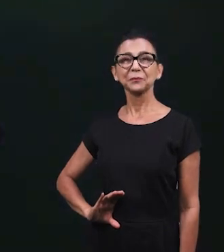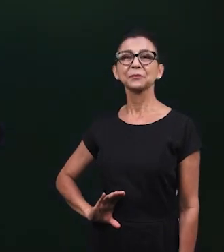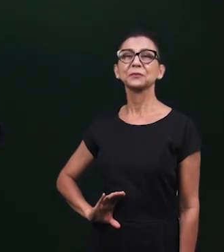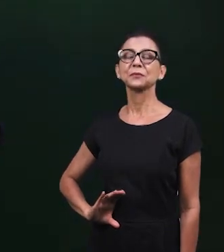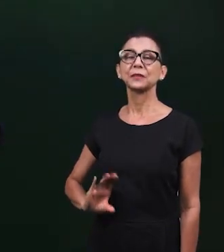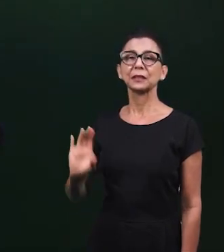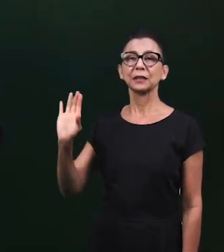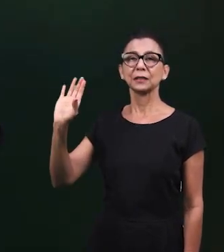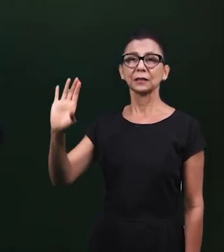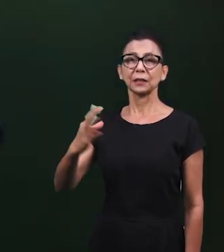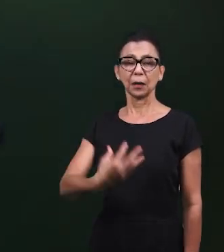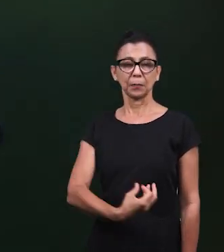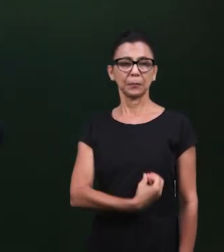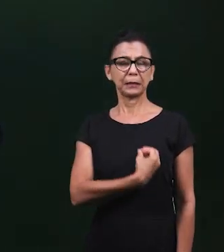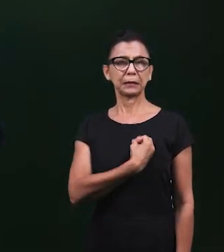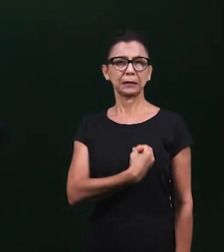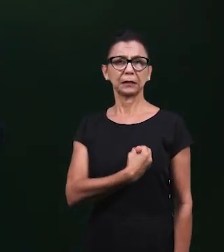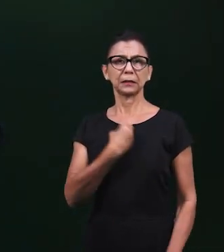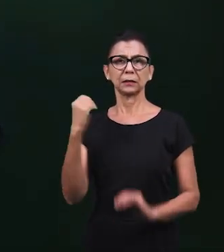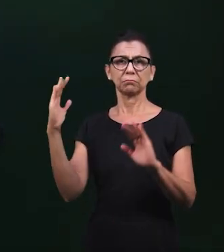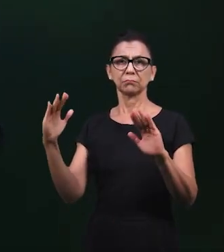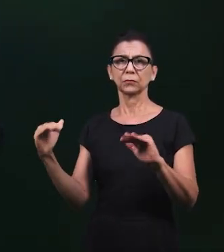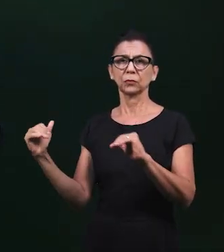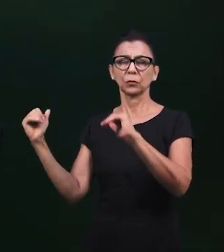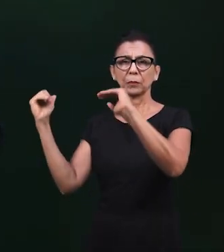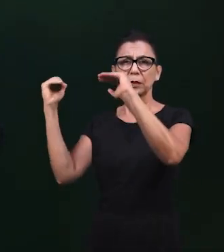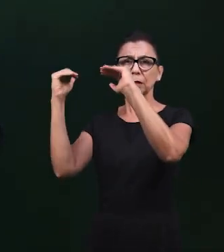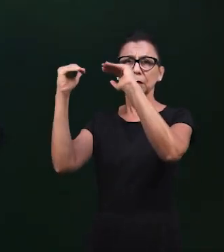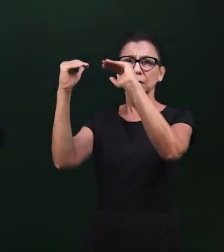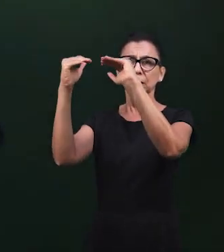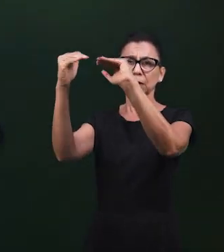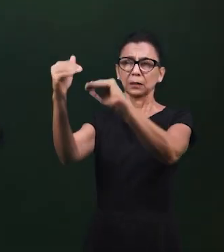Христос находится в храме.